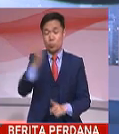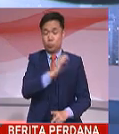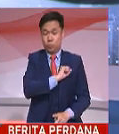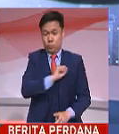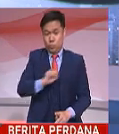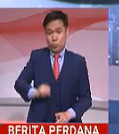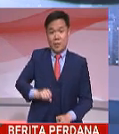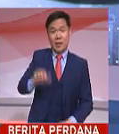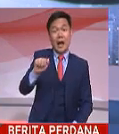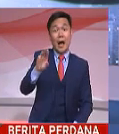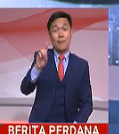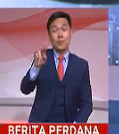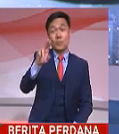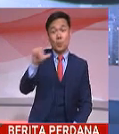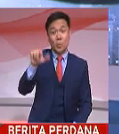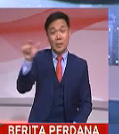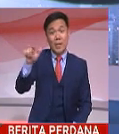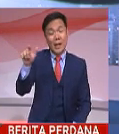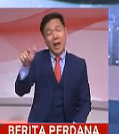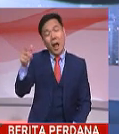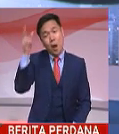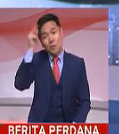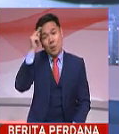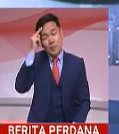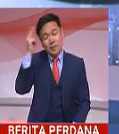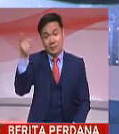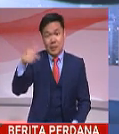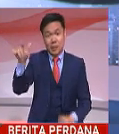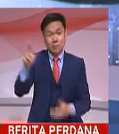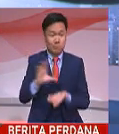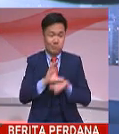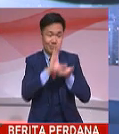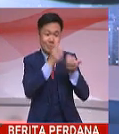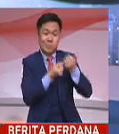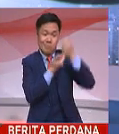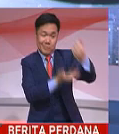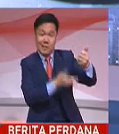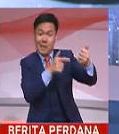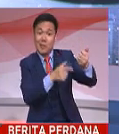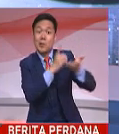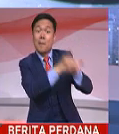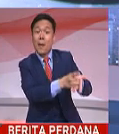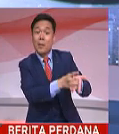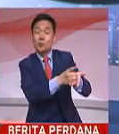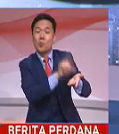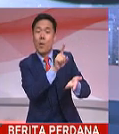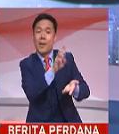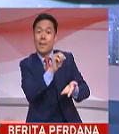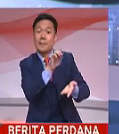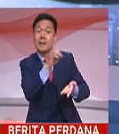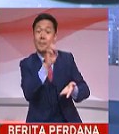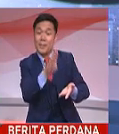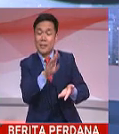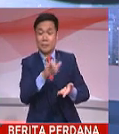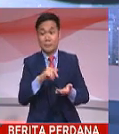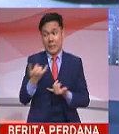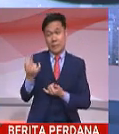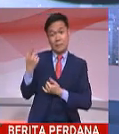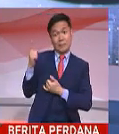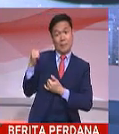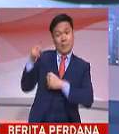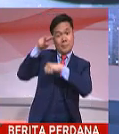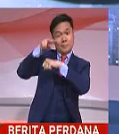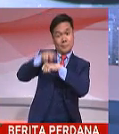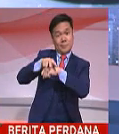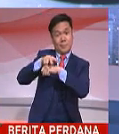Sultan Abdul Aziz Al Saud, menderma kepada badan amal Yayasan 1MDB. Perkara itu dimaklumkan saksi ke-11 bekas